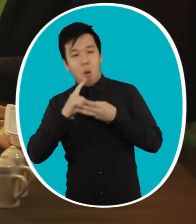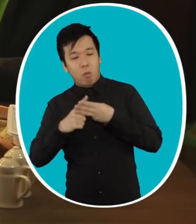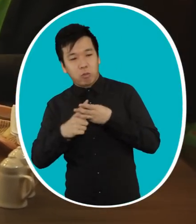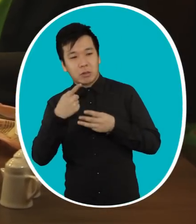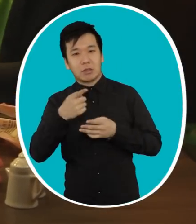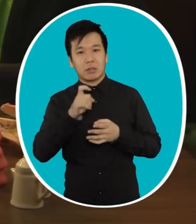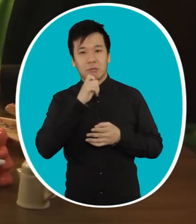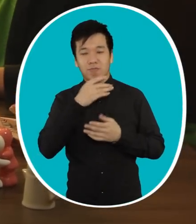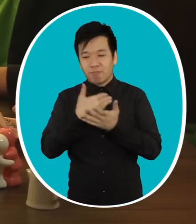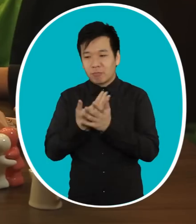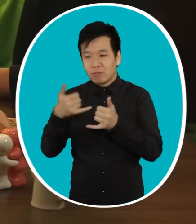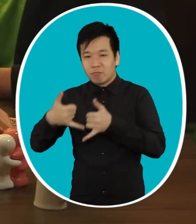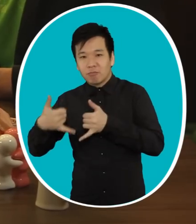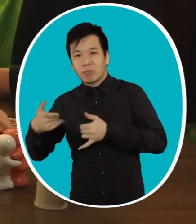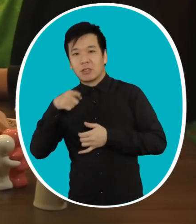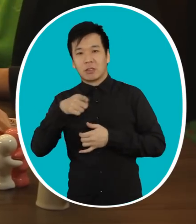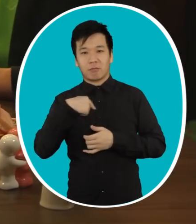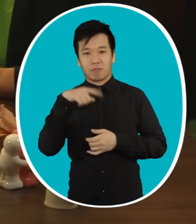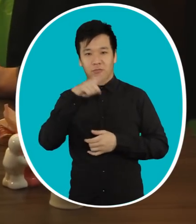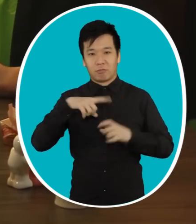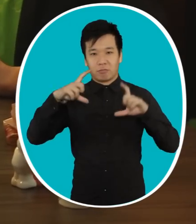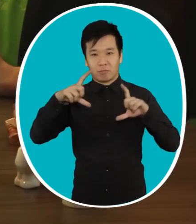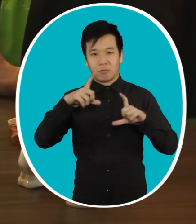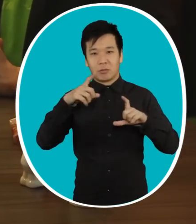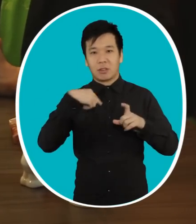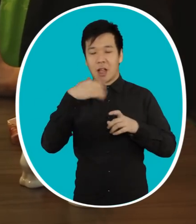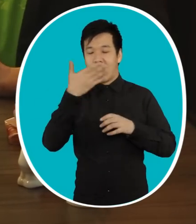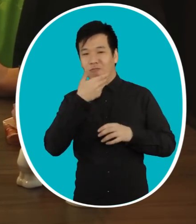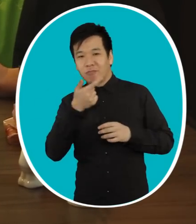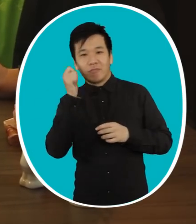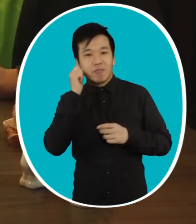的 BB 在這裡那跟著我們的圓圈就通常打到美女那裡